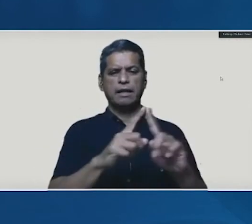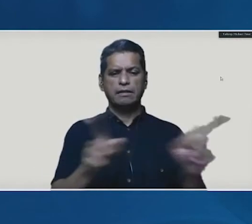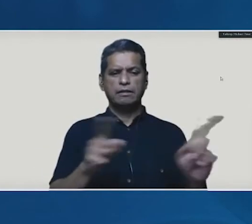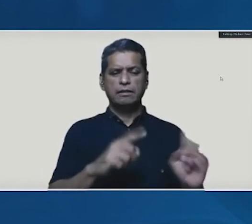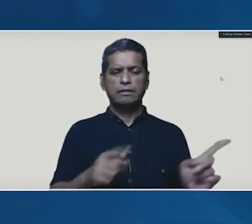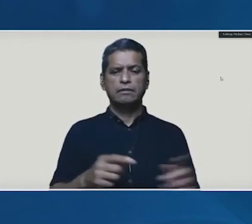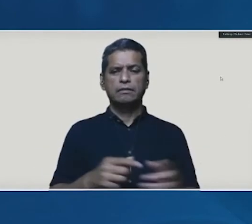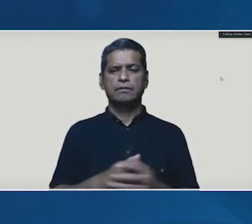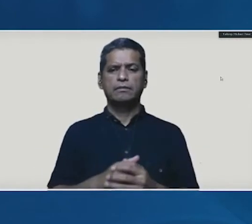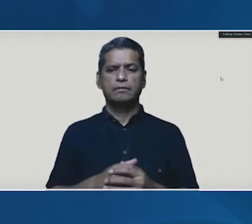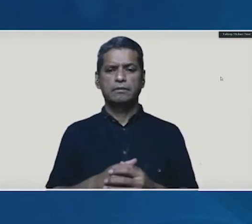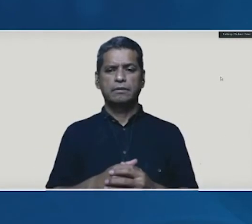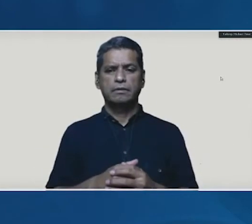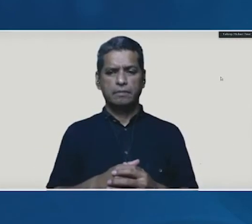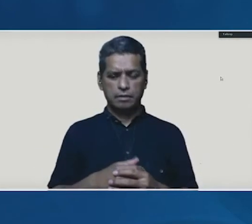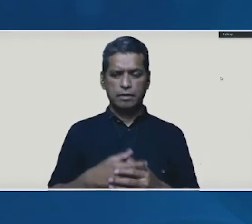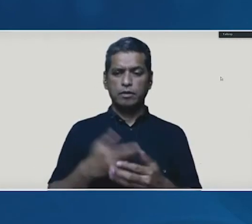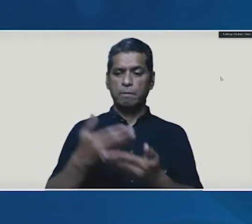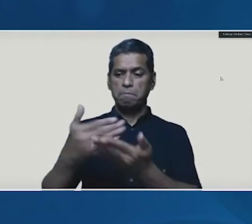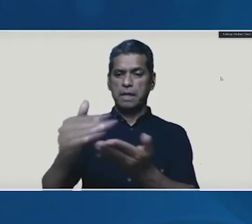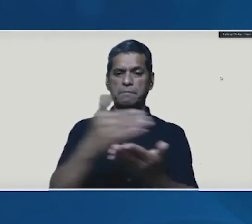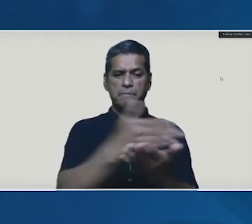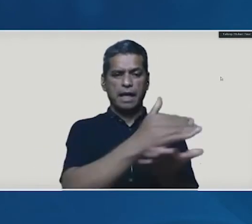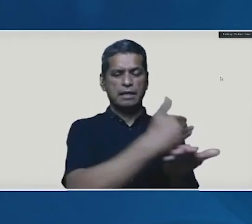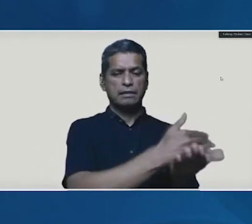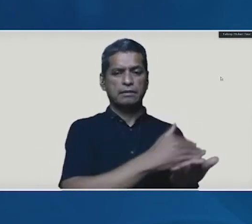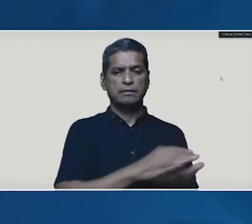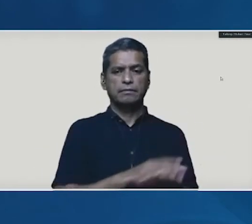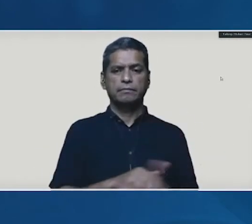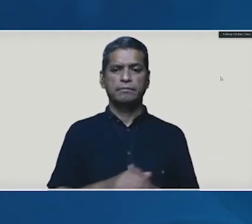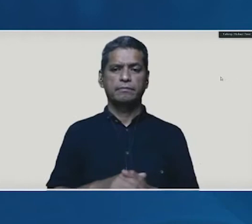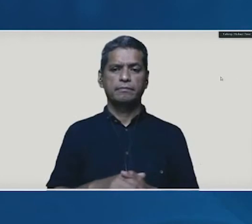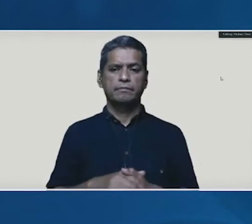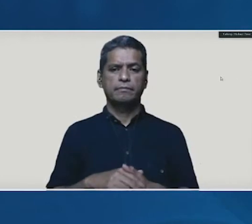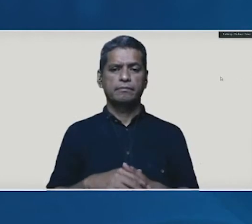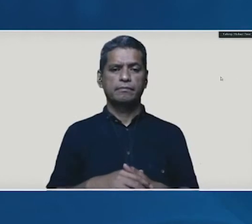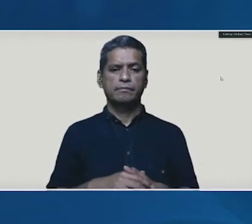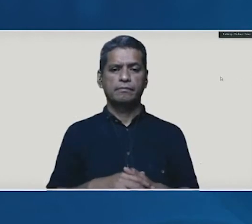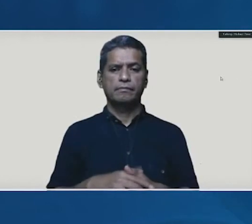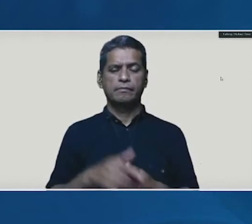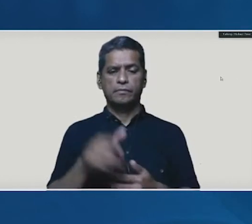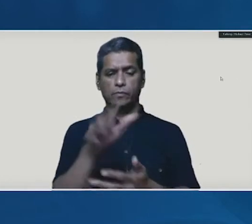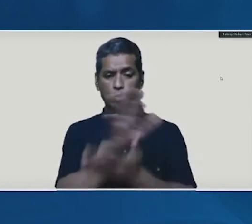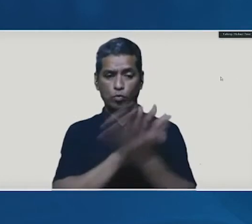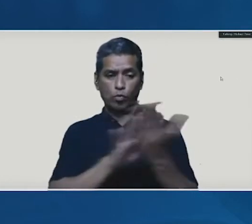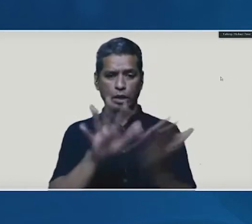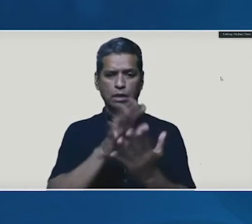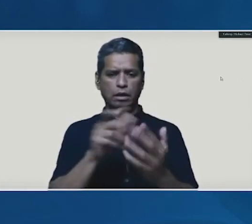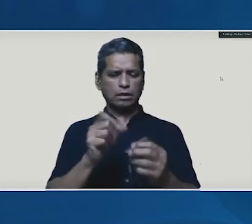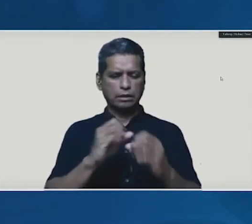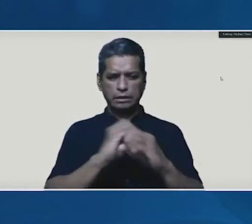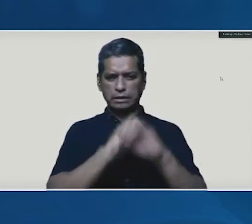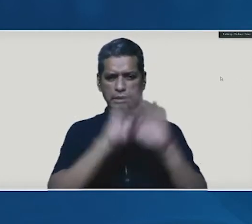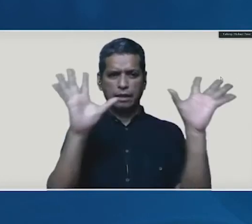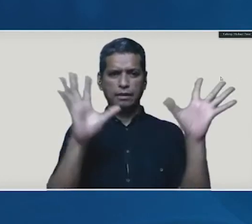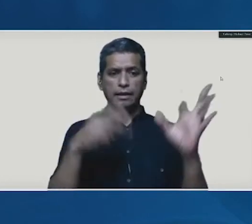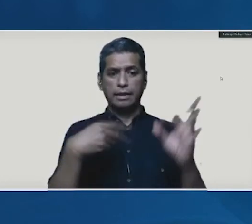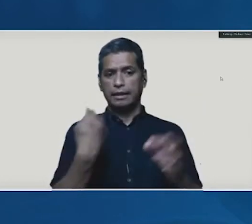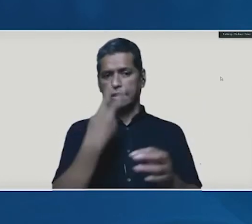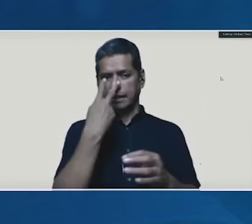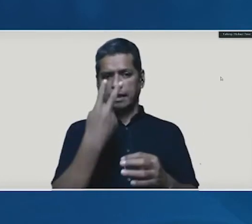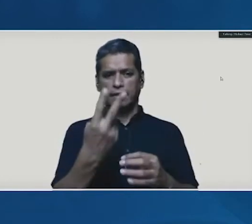kerajaan yang terbagi-bagi Hai ini salah satu nubuatan yang sangat luar biasa kita lihat